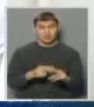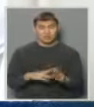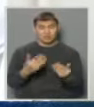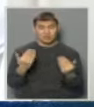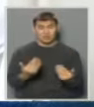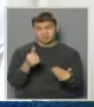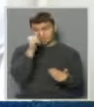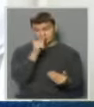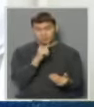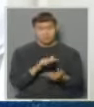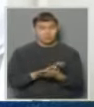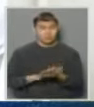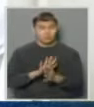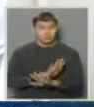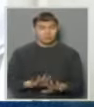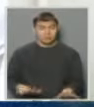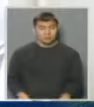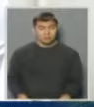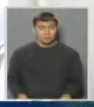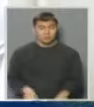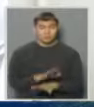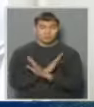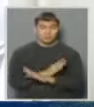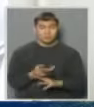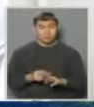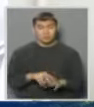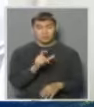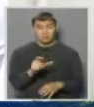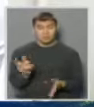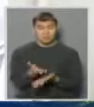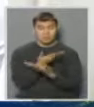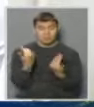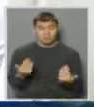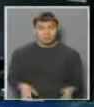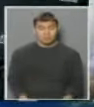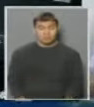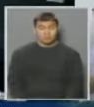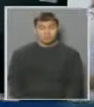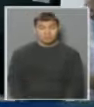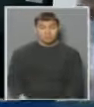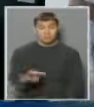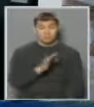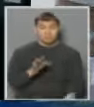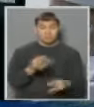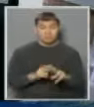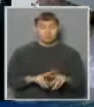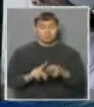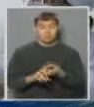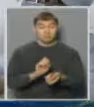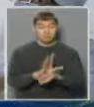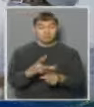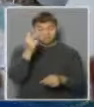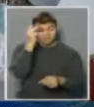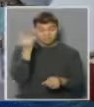шүкір. Ондай ешқандай шетінеп кетті, қайтыс болып кеткен ондай статистика жоқ бүгінге. Облыста коронавирус жұқтырғандар